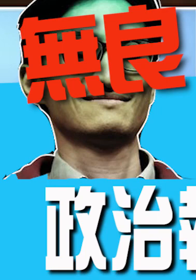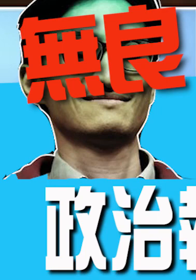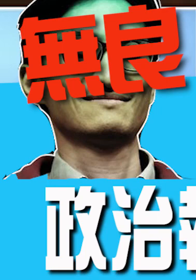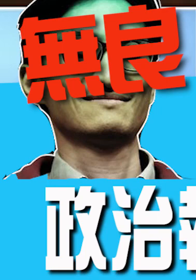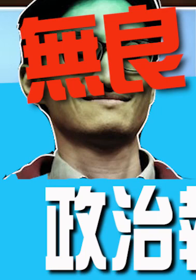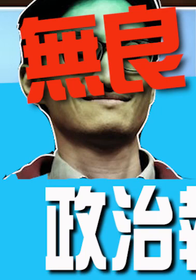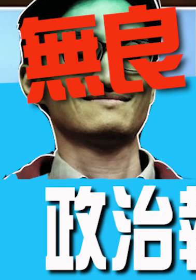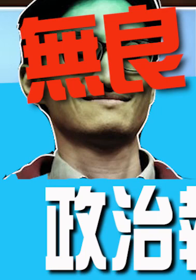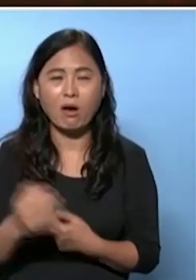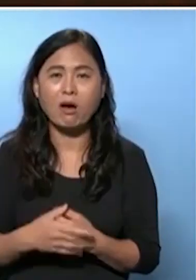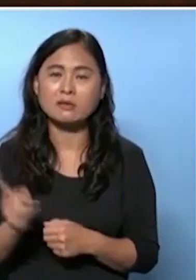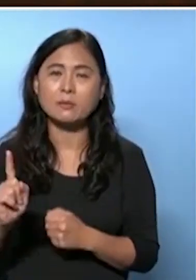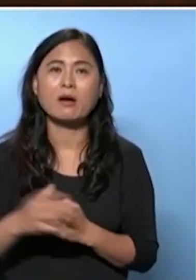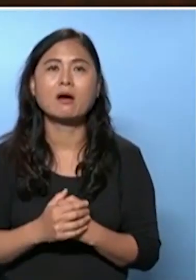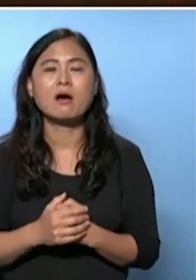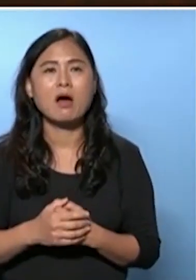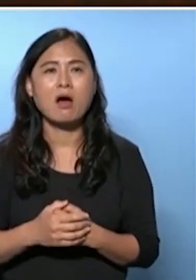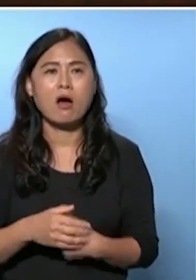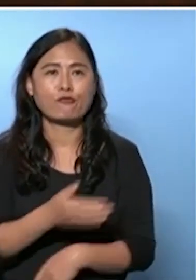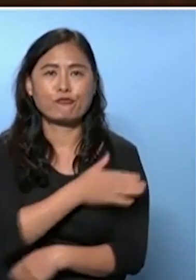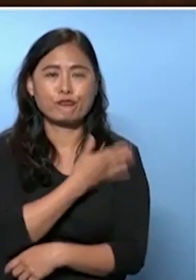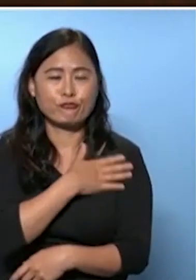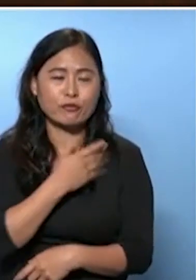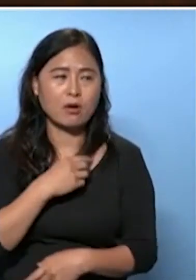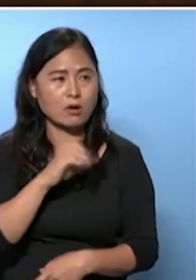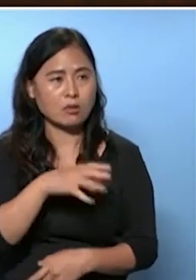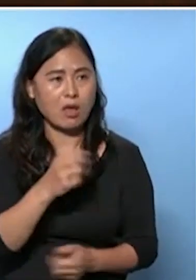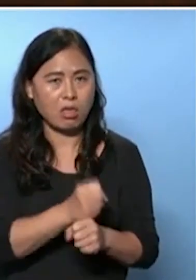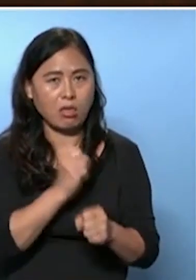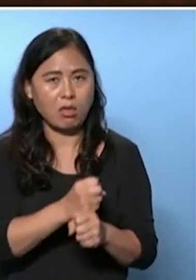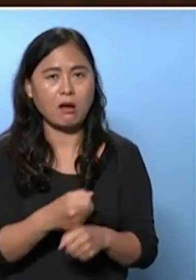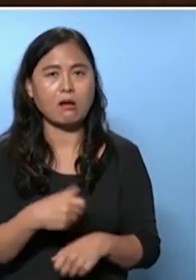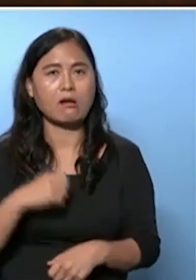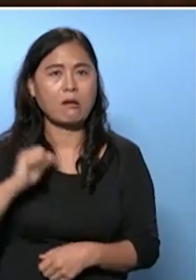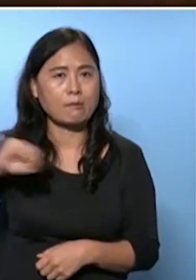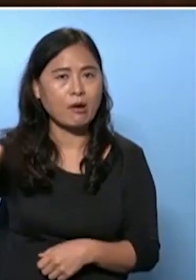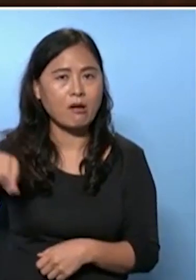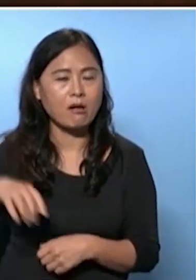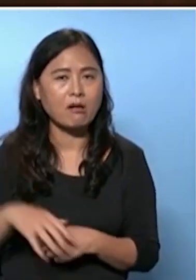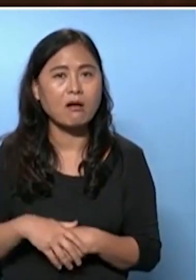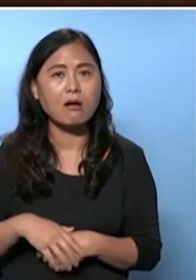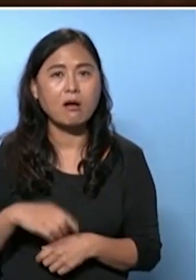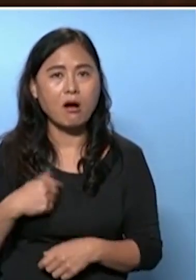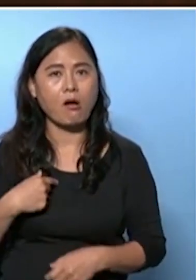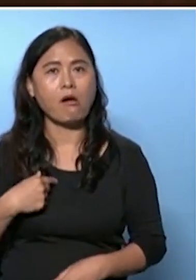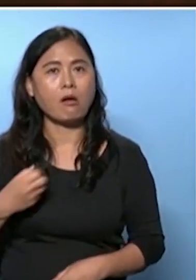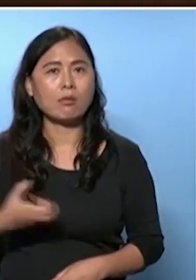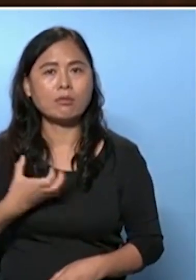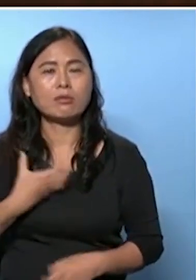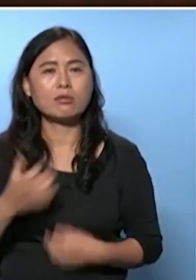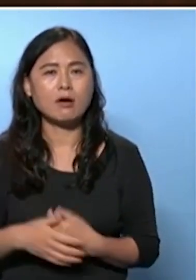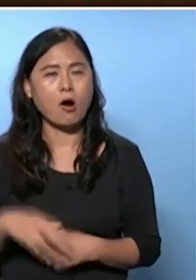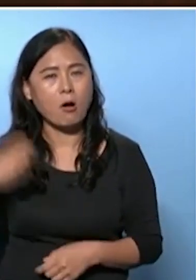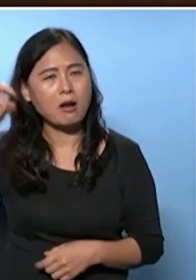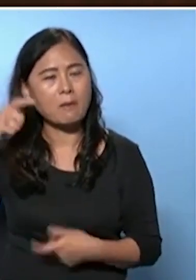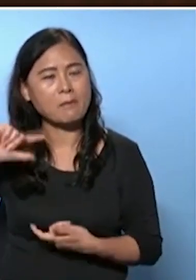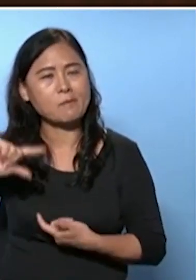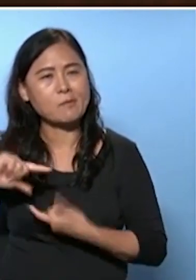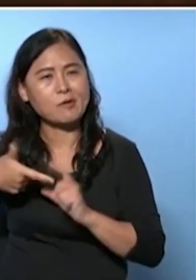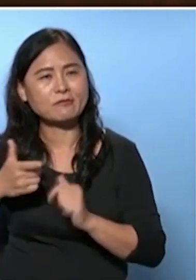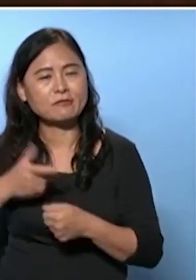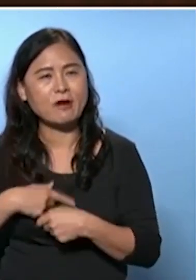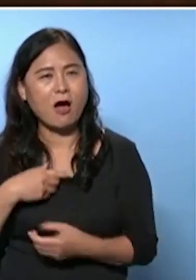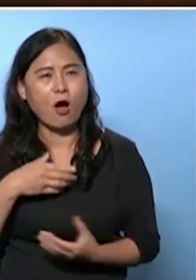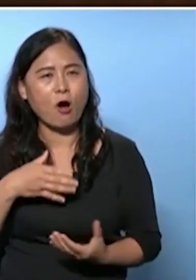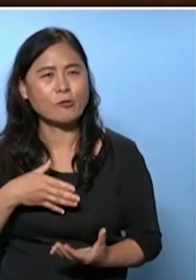有啲無良僱主係咁嘅，個夥計咧，我叫佢做嘢，佢唔聽話，佢逆我意，我唔高興，我就會